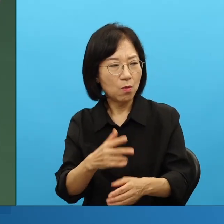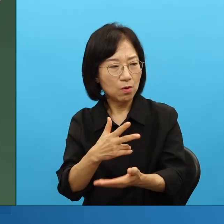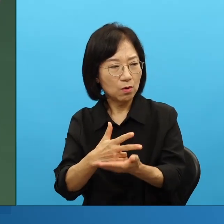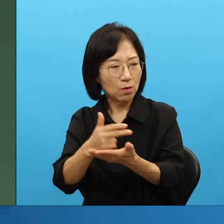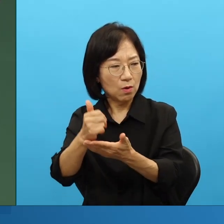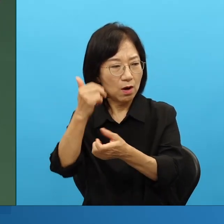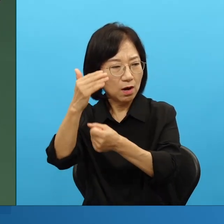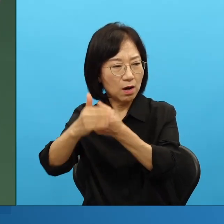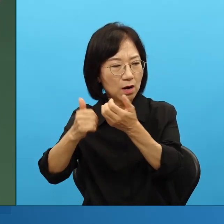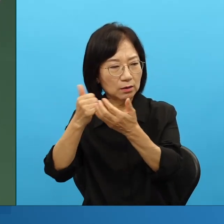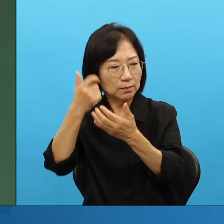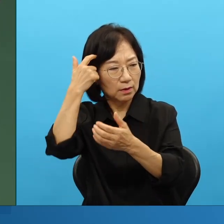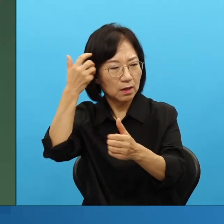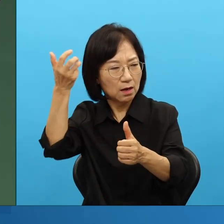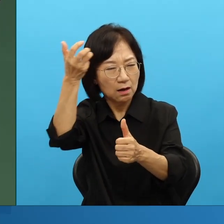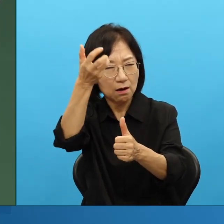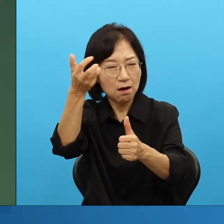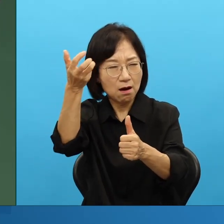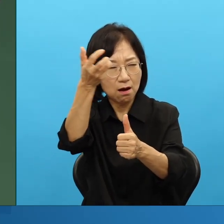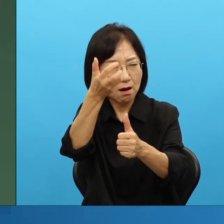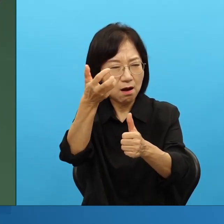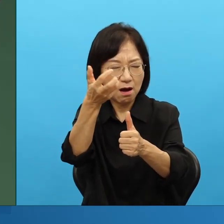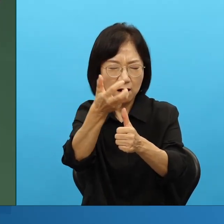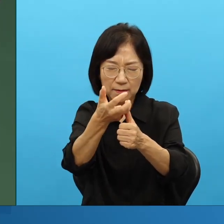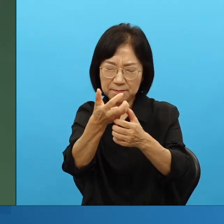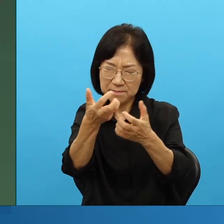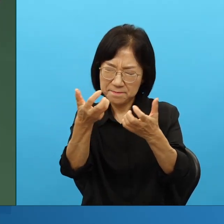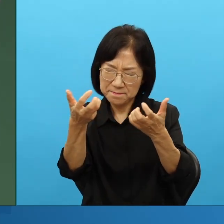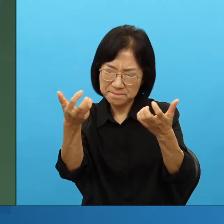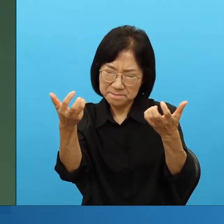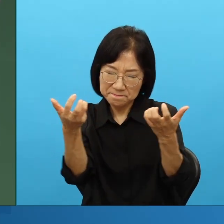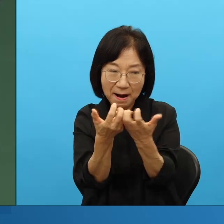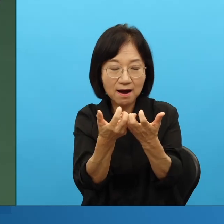이만큼 감동된 자를 본 적이 없다라고 했습니다.